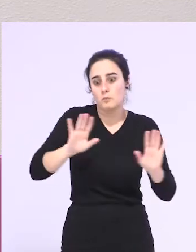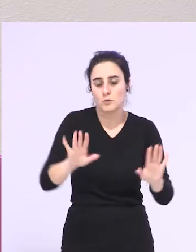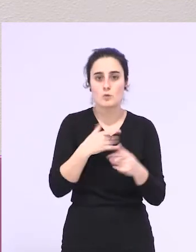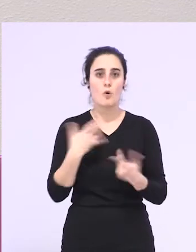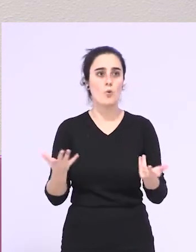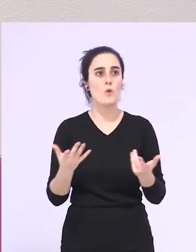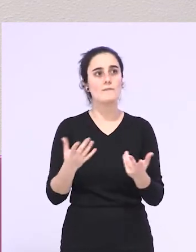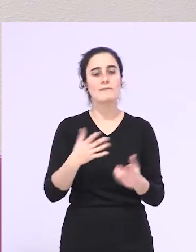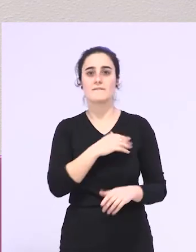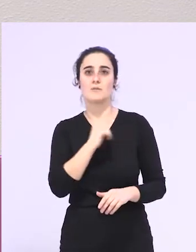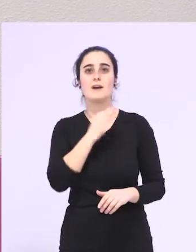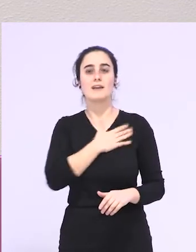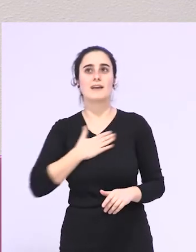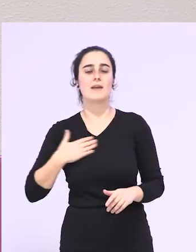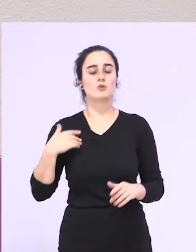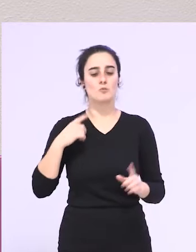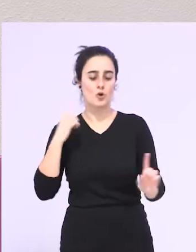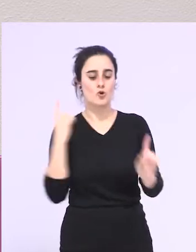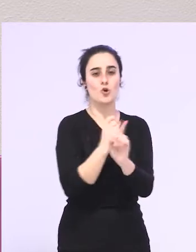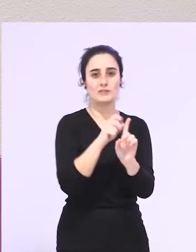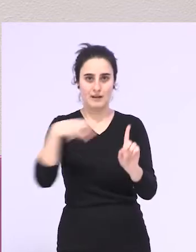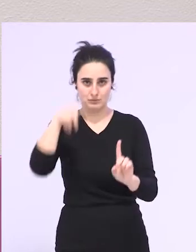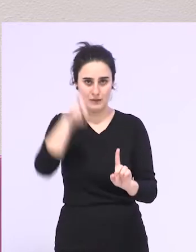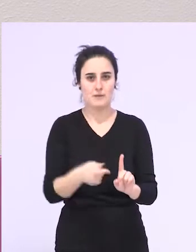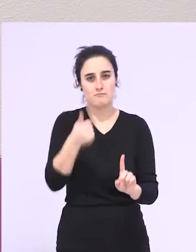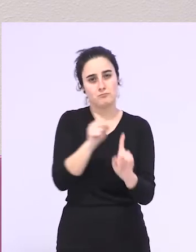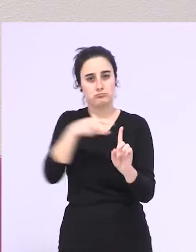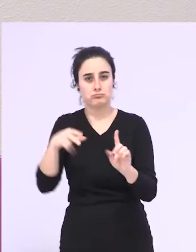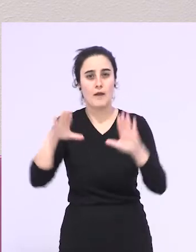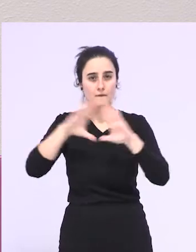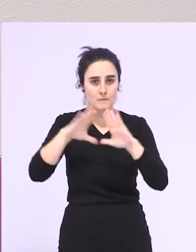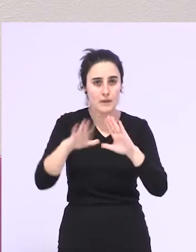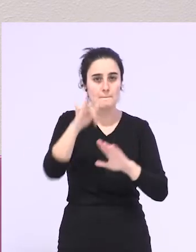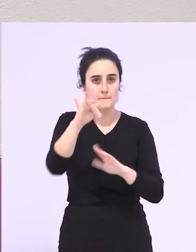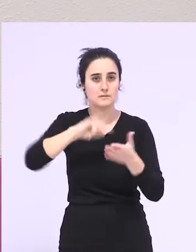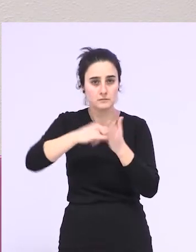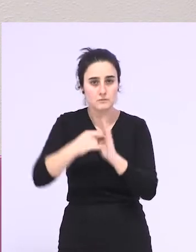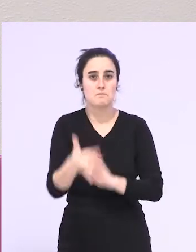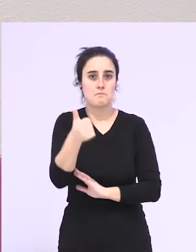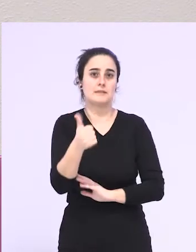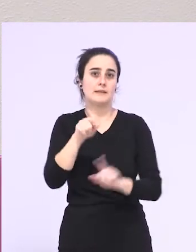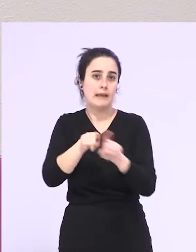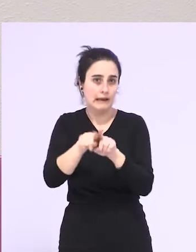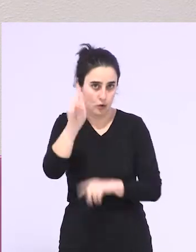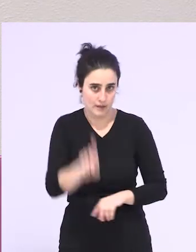xumetik nolabait kontranarratiba bat eskaintzea, ez? Feministagoa, sistemikoagoa eta kritikoagoa nolabait.